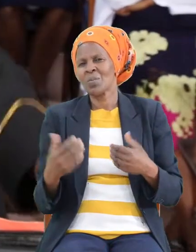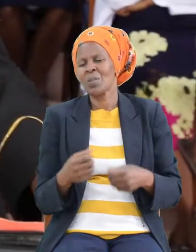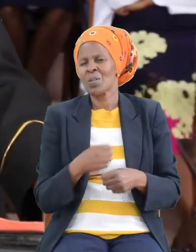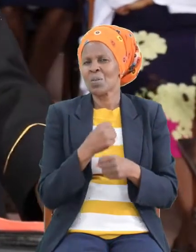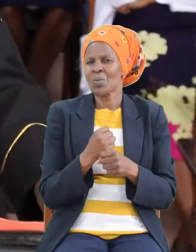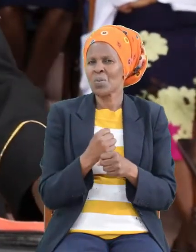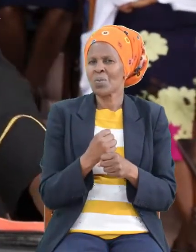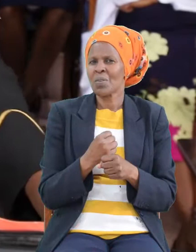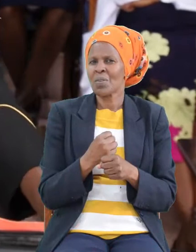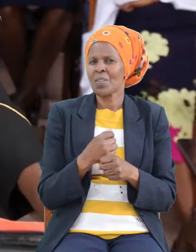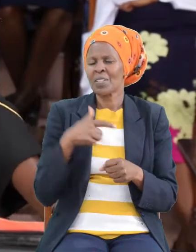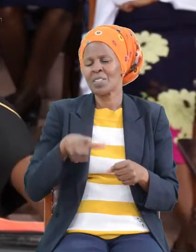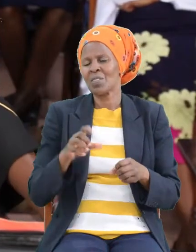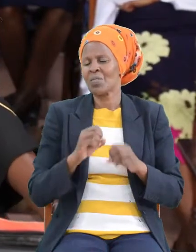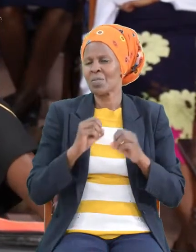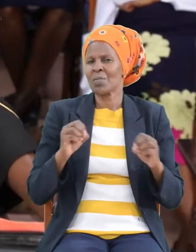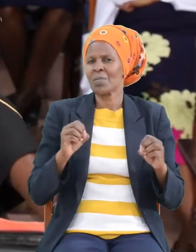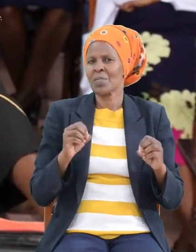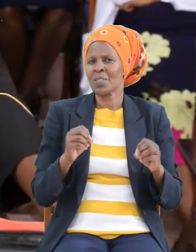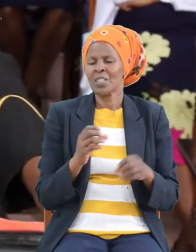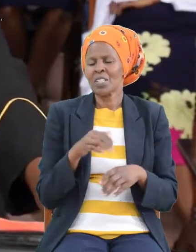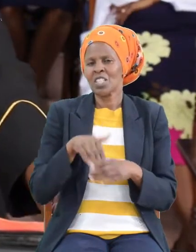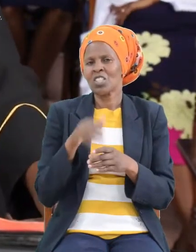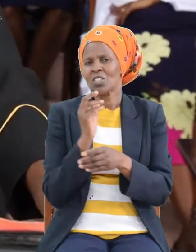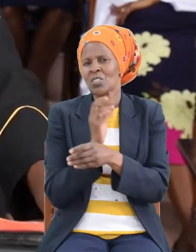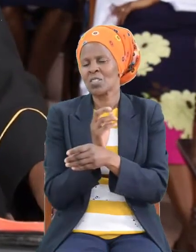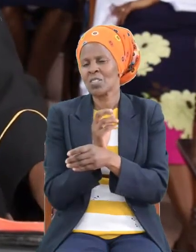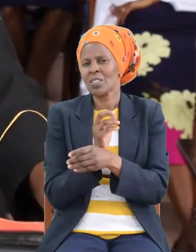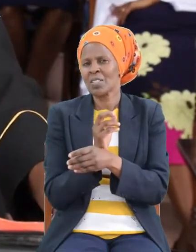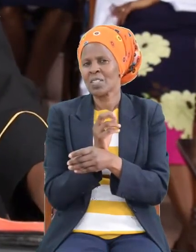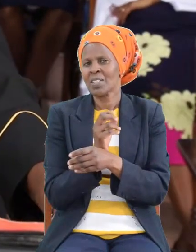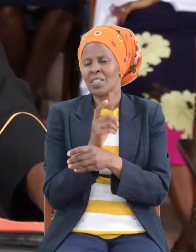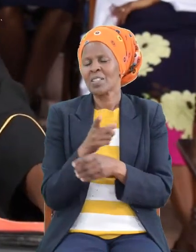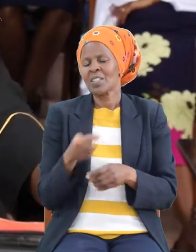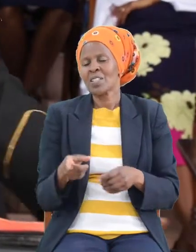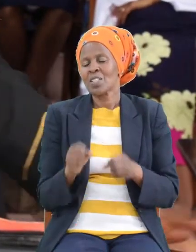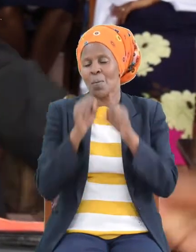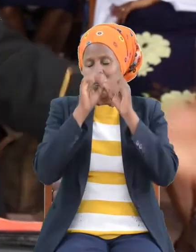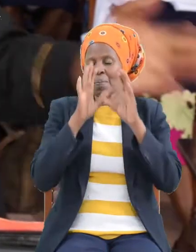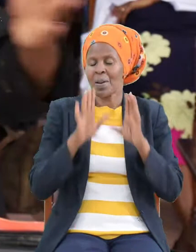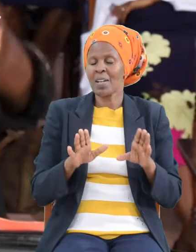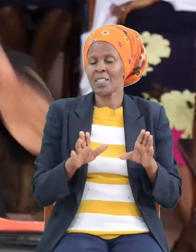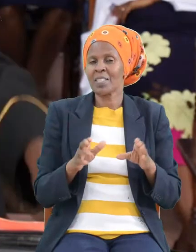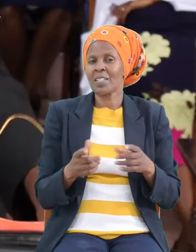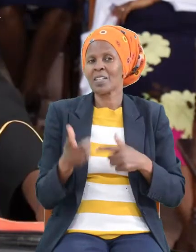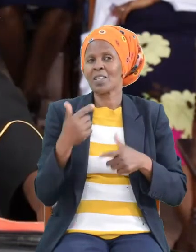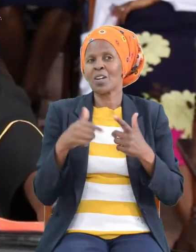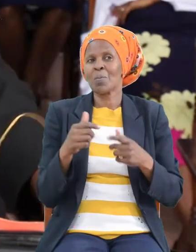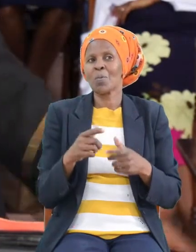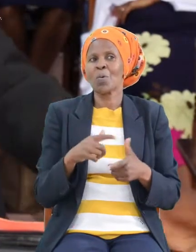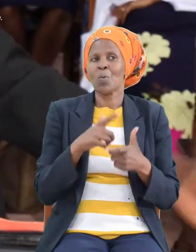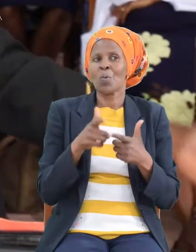hatuwezi wenyewe. Pia katika kanisa kutakuwa na hizi baraka wakati uhusiano wetu na Mungu